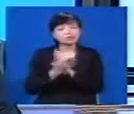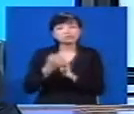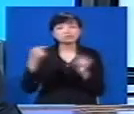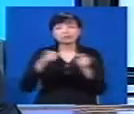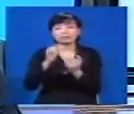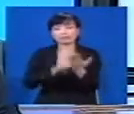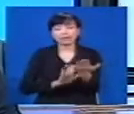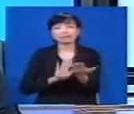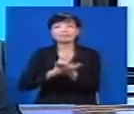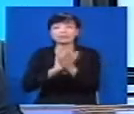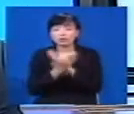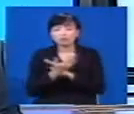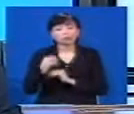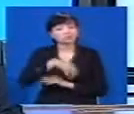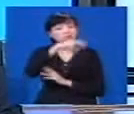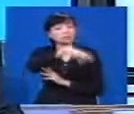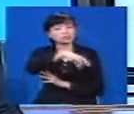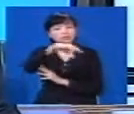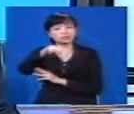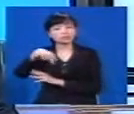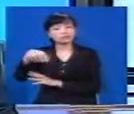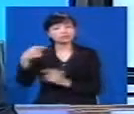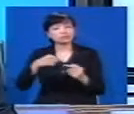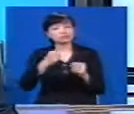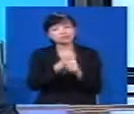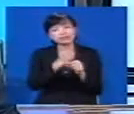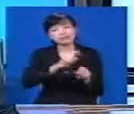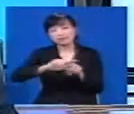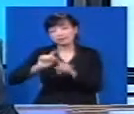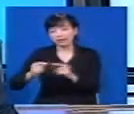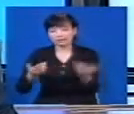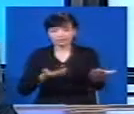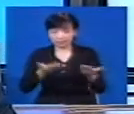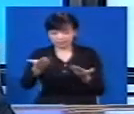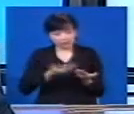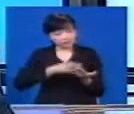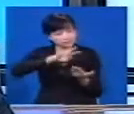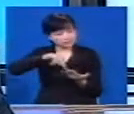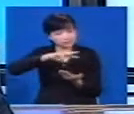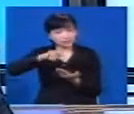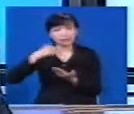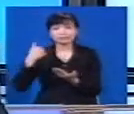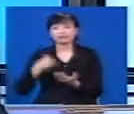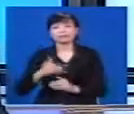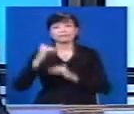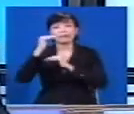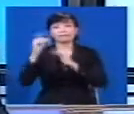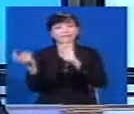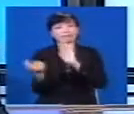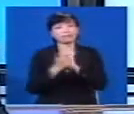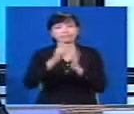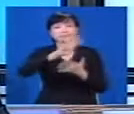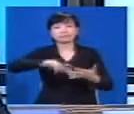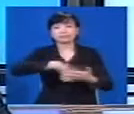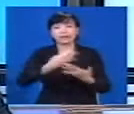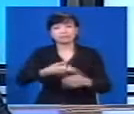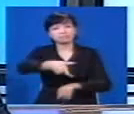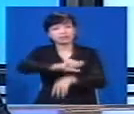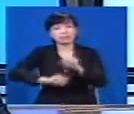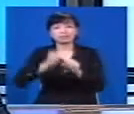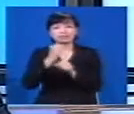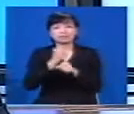ฮะจากสถาบันองค์กรคณะทำงานต่างๆมาพิจารณานะครับรวมทั้งกำหนดเป็นแผนปฏิบัติการทั้งระยะสั้